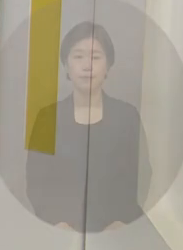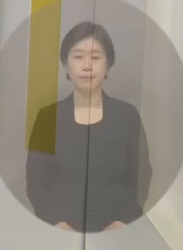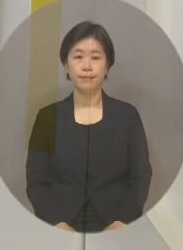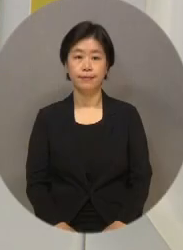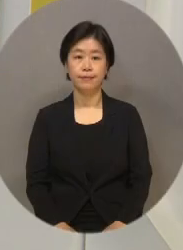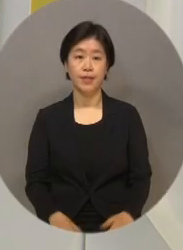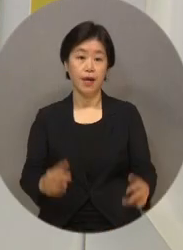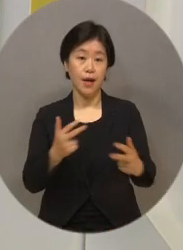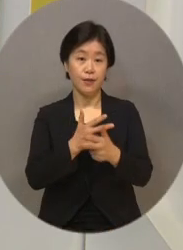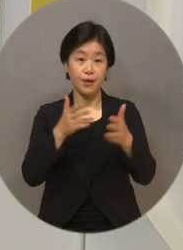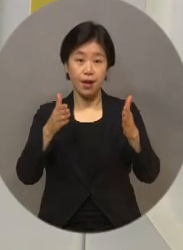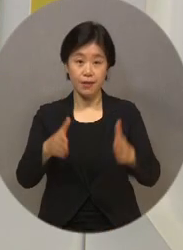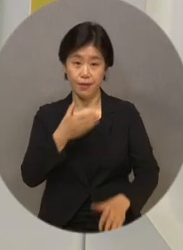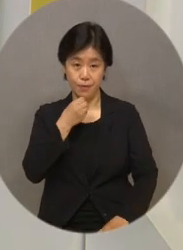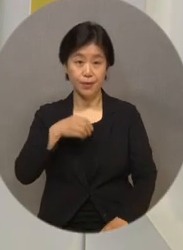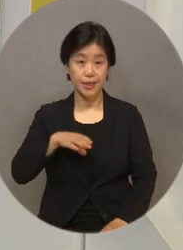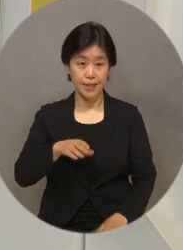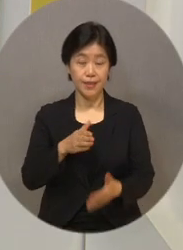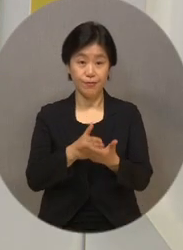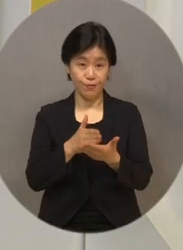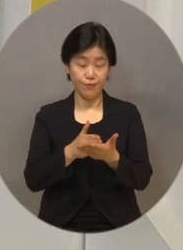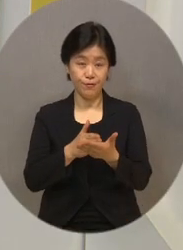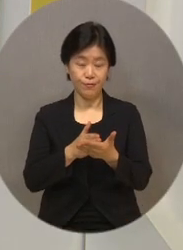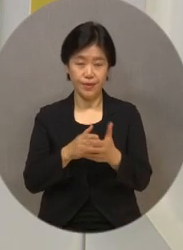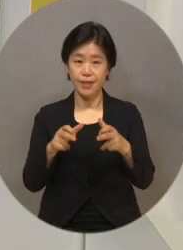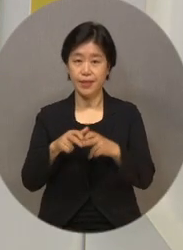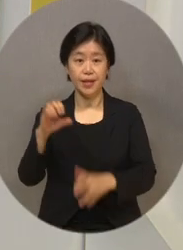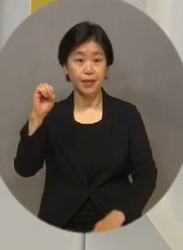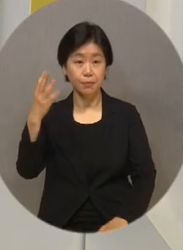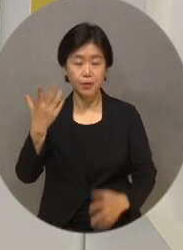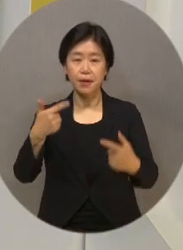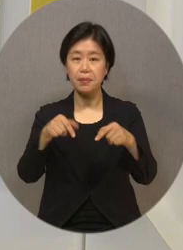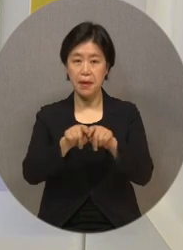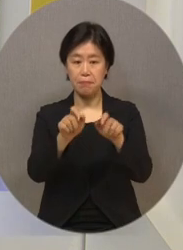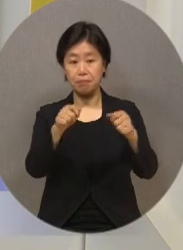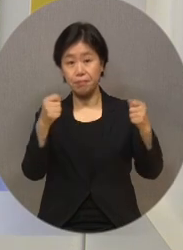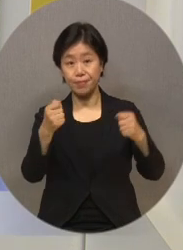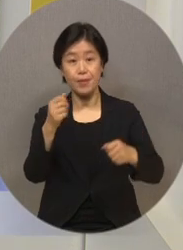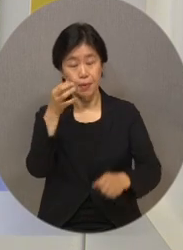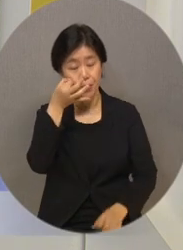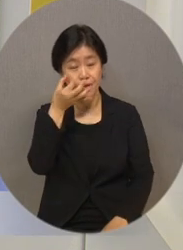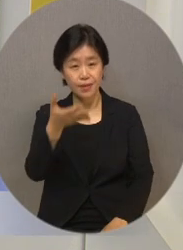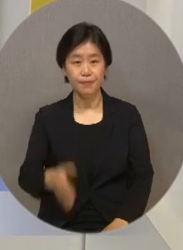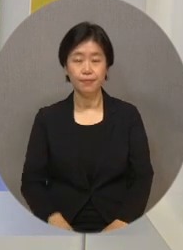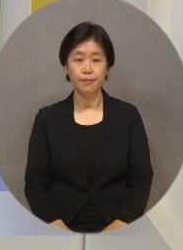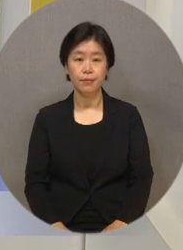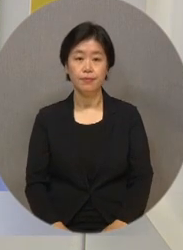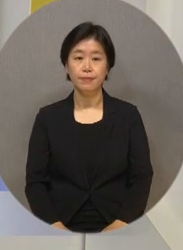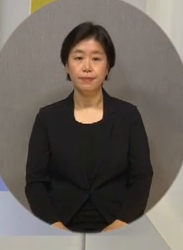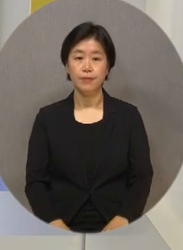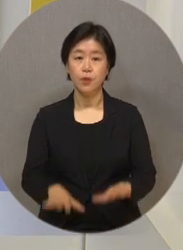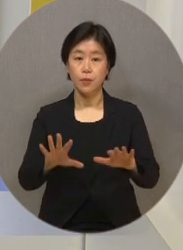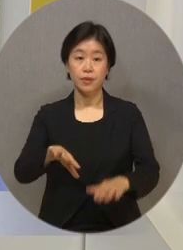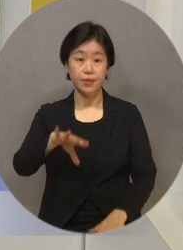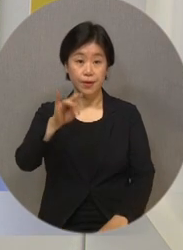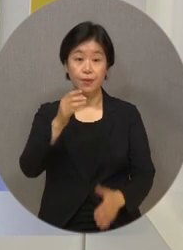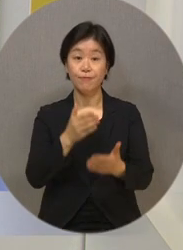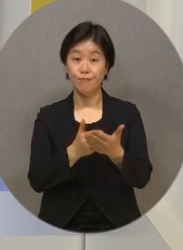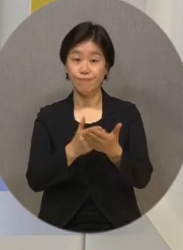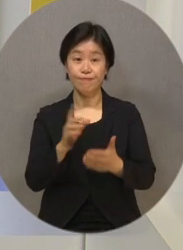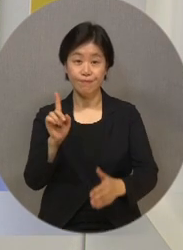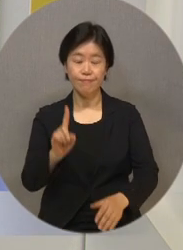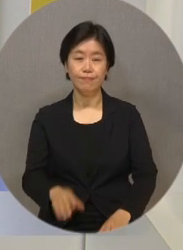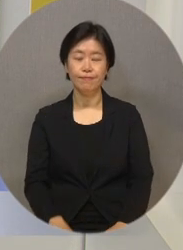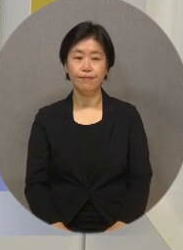한 주간에 복직의 소식을 장애인 신문과 함께 만나봅니다 오늘 장애인신문 1484호 첫